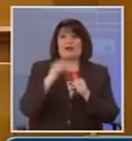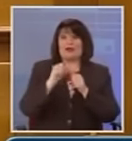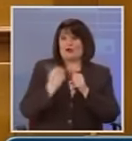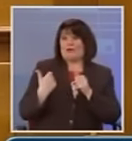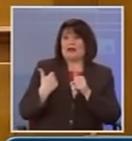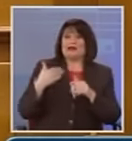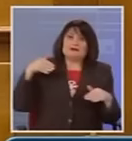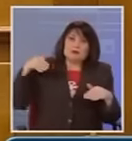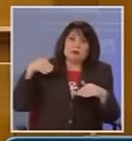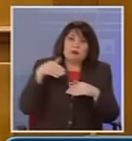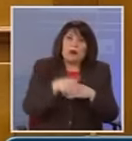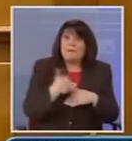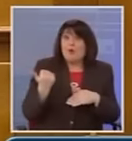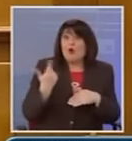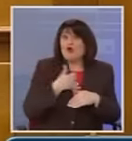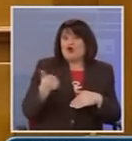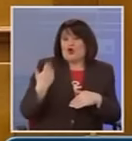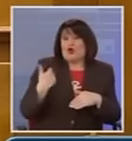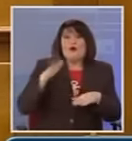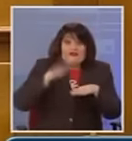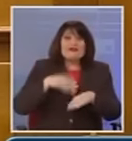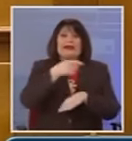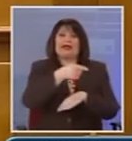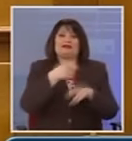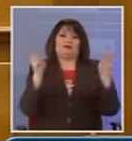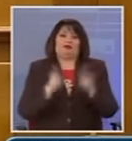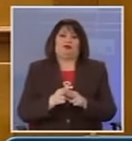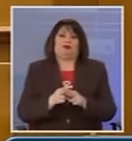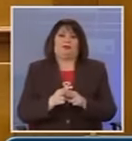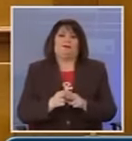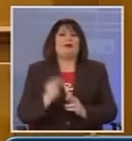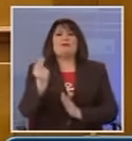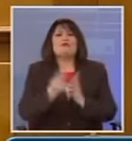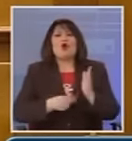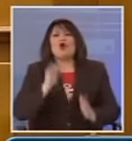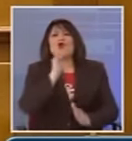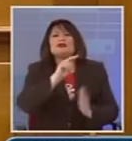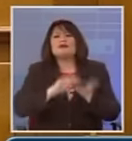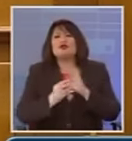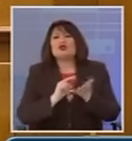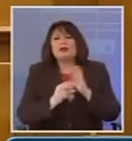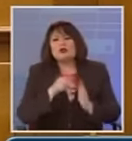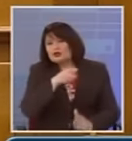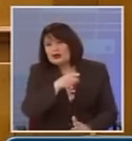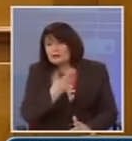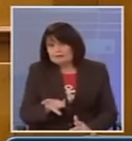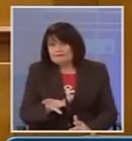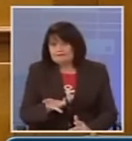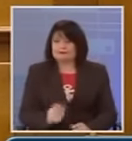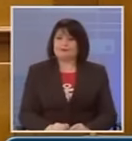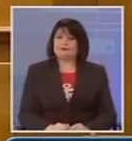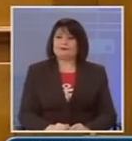αλλά μόνο τους 2 τελευταίους μήνες και εξαιτίας σας. Και πόσες φορές δεν σας είχαμε προειδοποιήσει γι' αυτό.